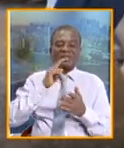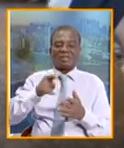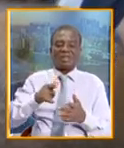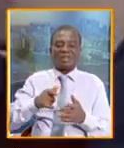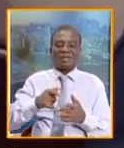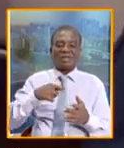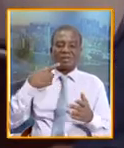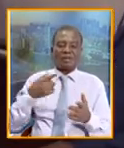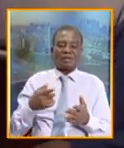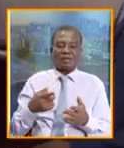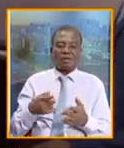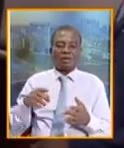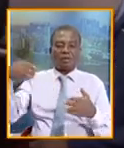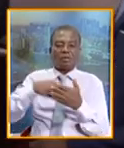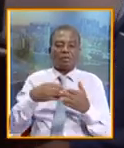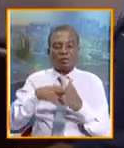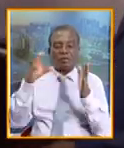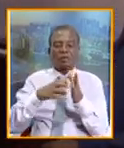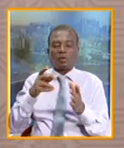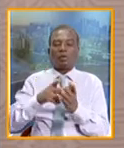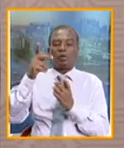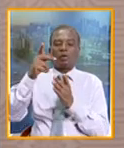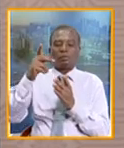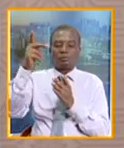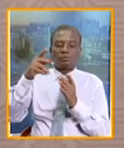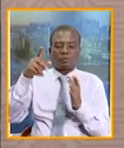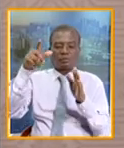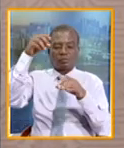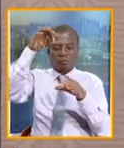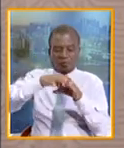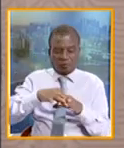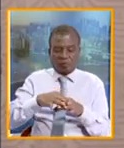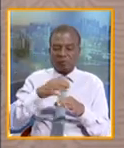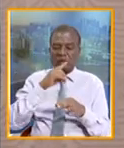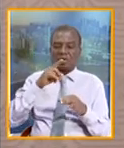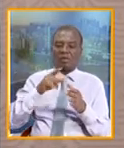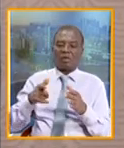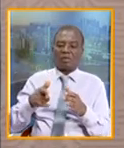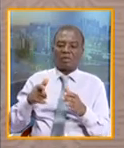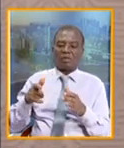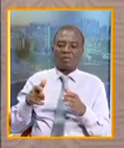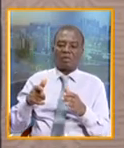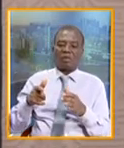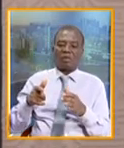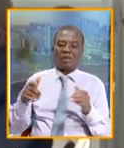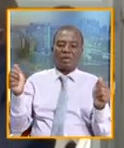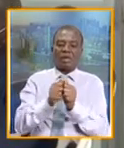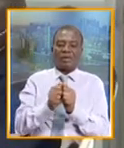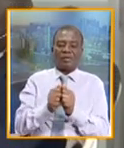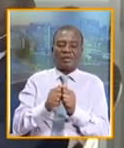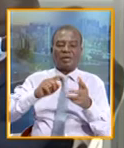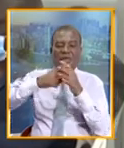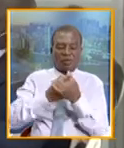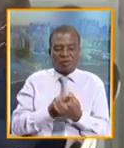débat collectif. Le nouveau code électoral, prenant en compte les points d'accord communs, sera finalement établi. Avec le